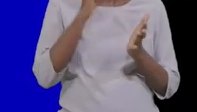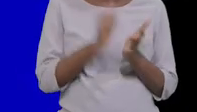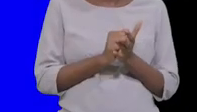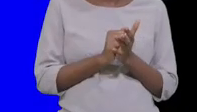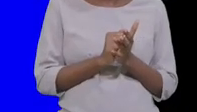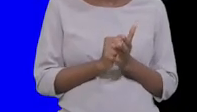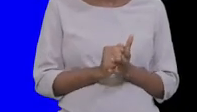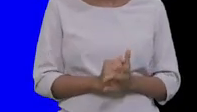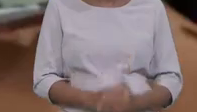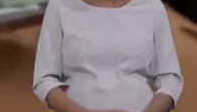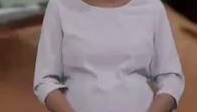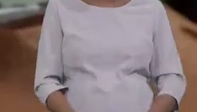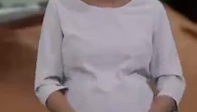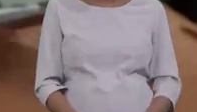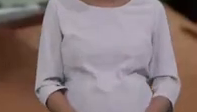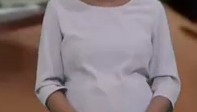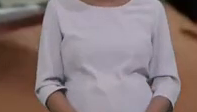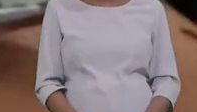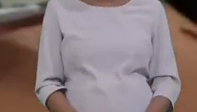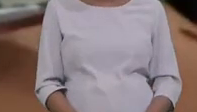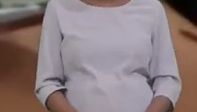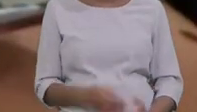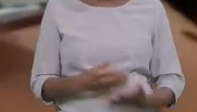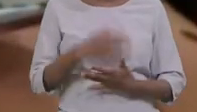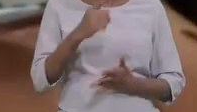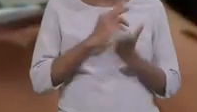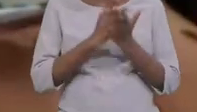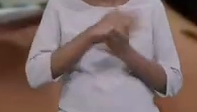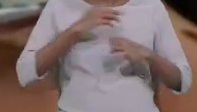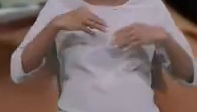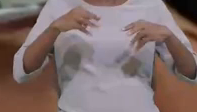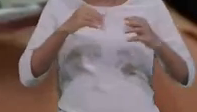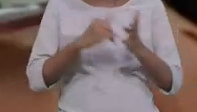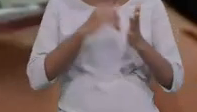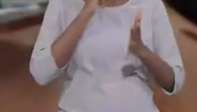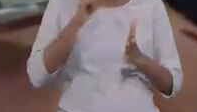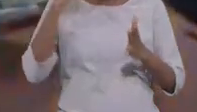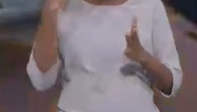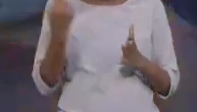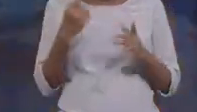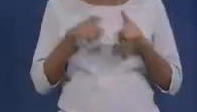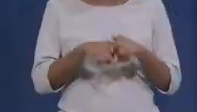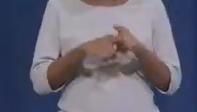Proverbe 23, acquiert la vérité et ne la vend pas.